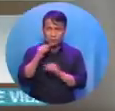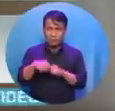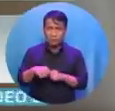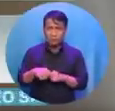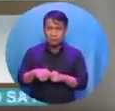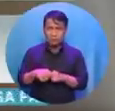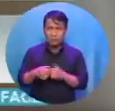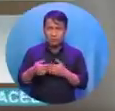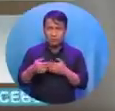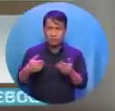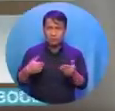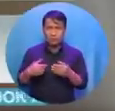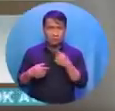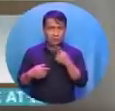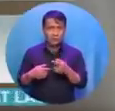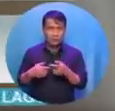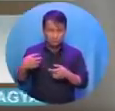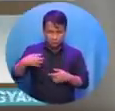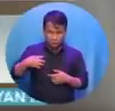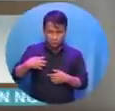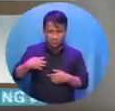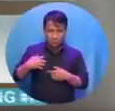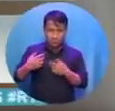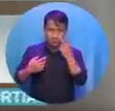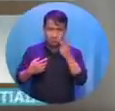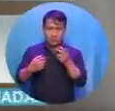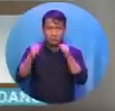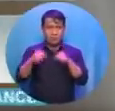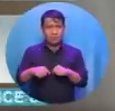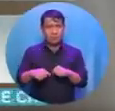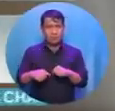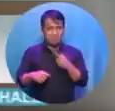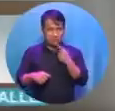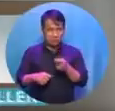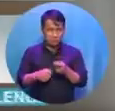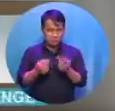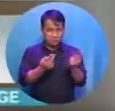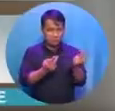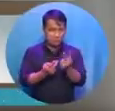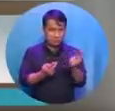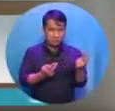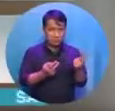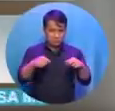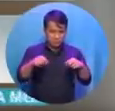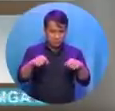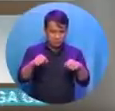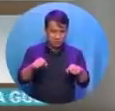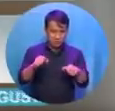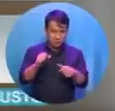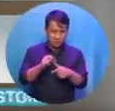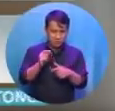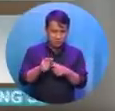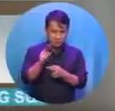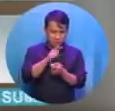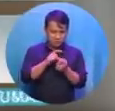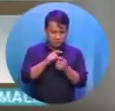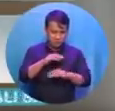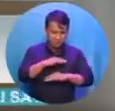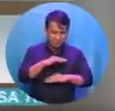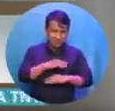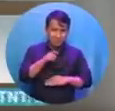baka may pumalag, nagkasakitan pa, dapat police. Pero hindi ko alam kung yung bang magkasama lang sila sa tricycle, kung enough na ba yan na